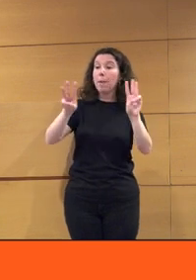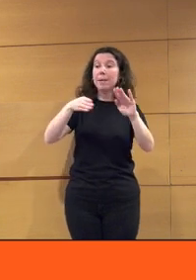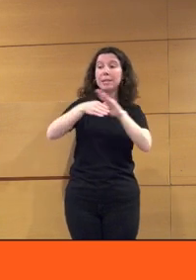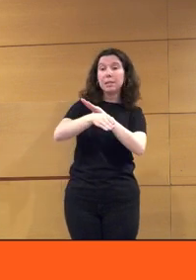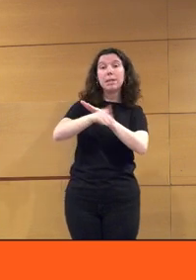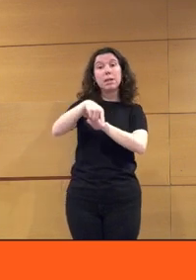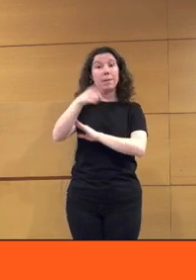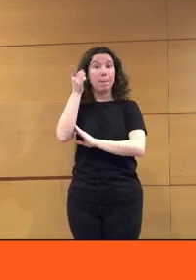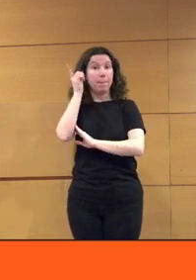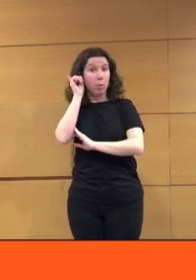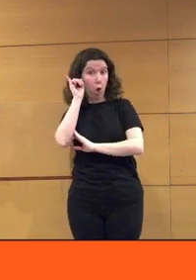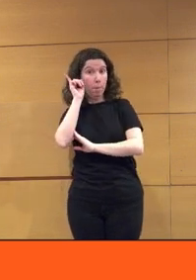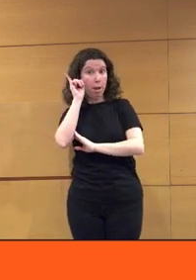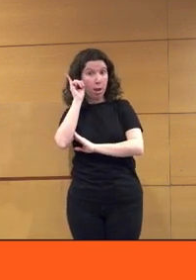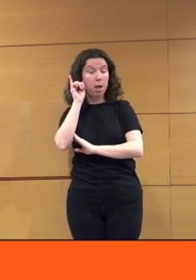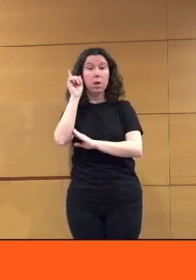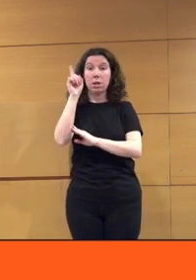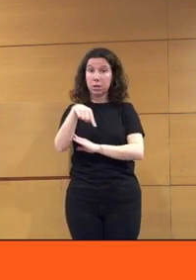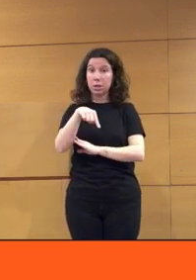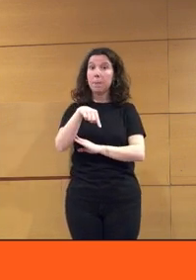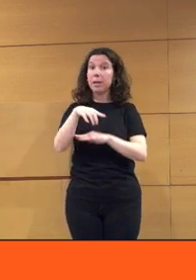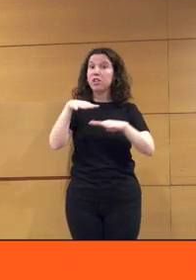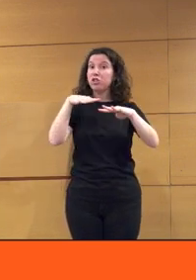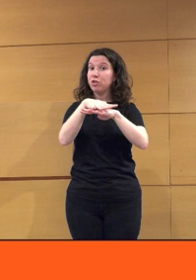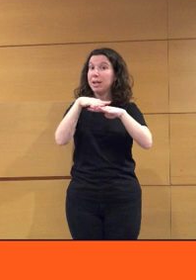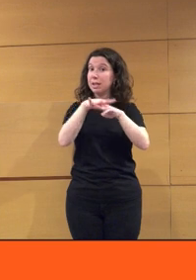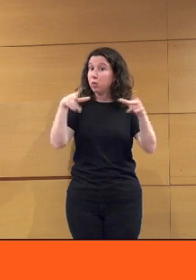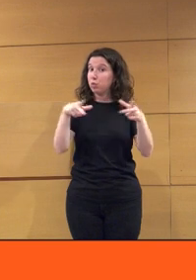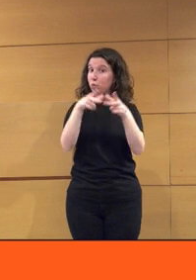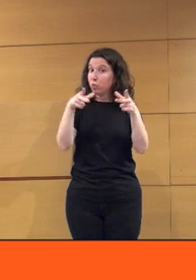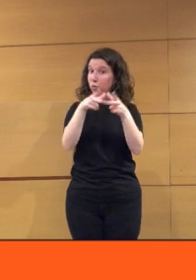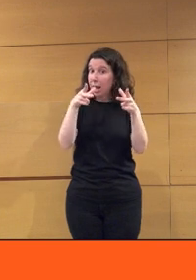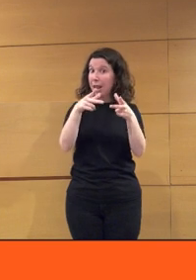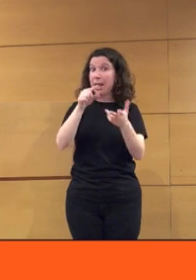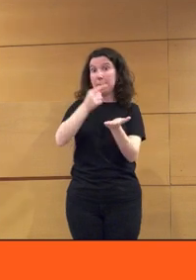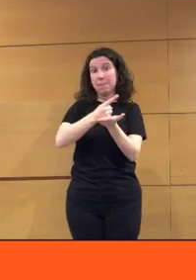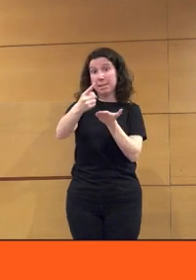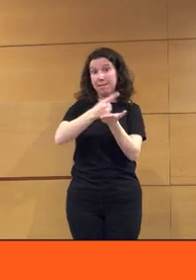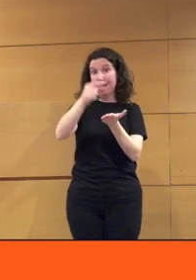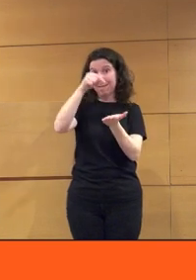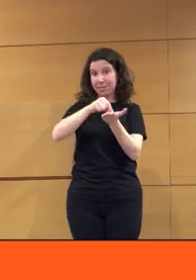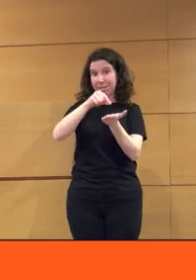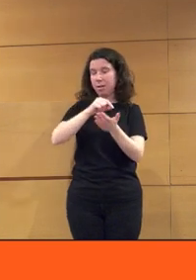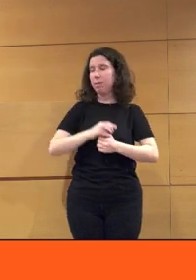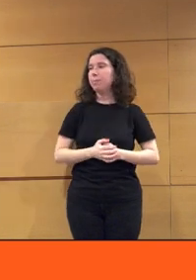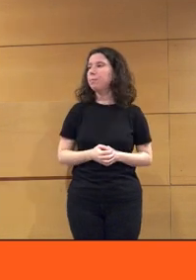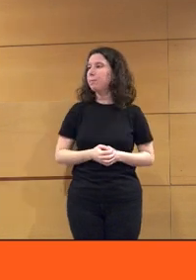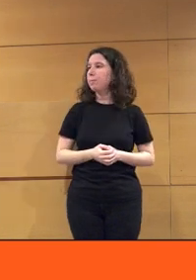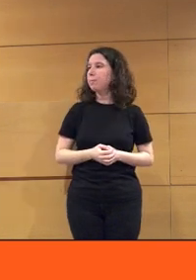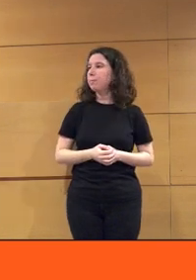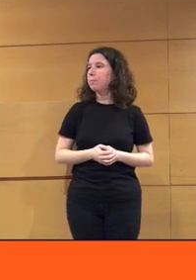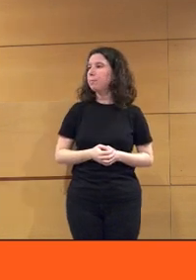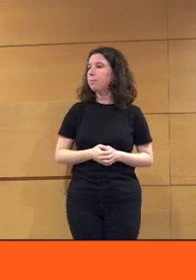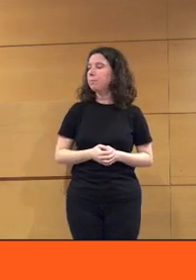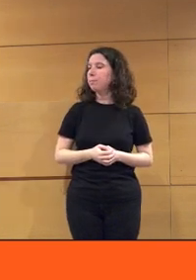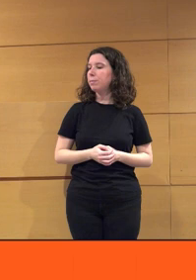serveis mòbils i també accessibilitat a xarxes socials i missatgeria instantània. Com deia, i aquí